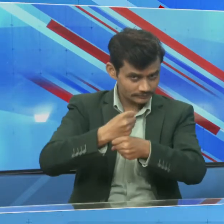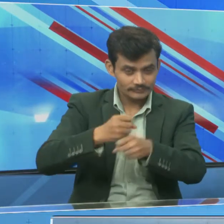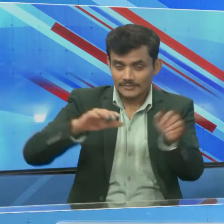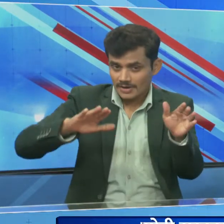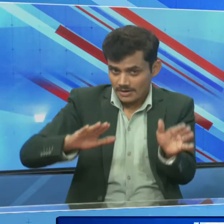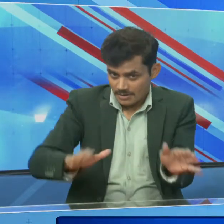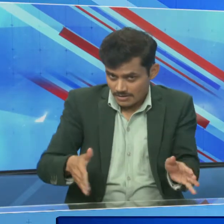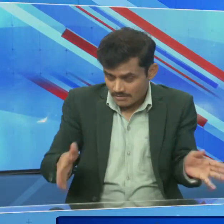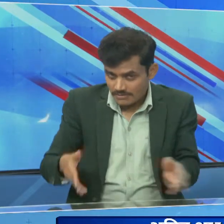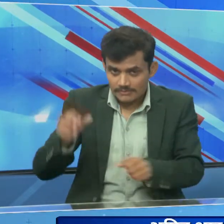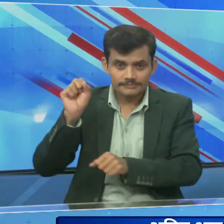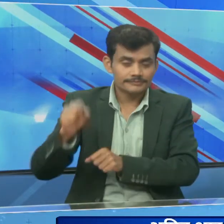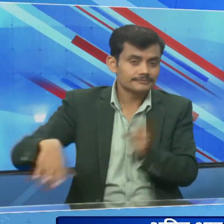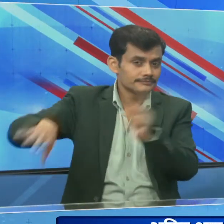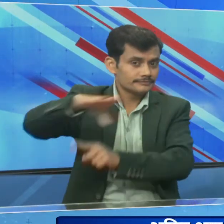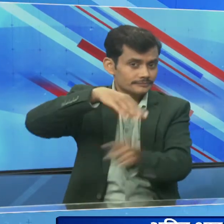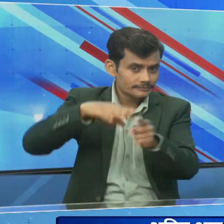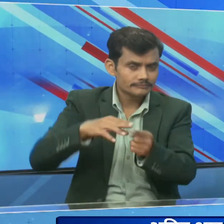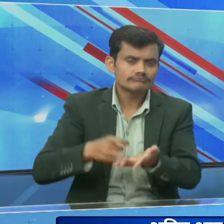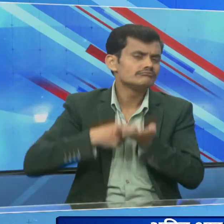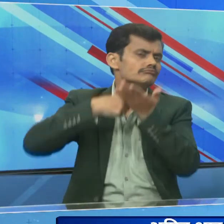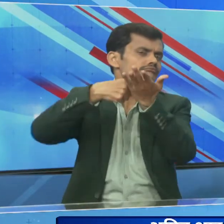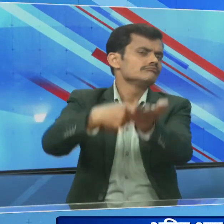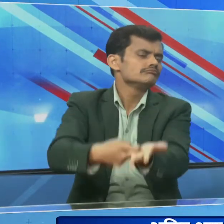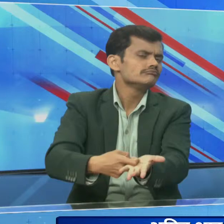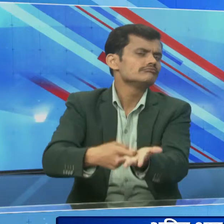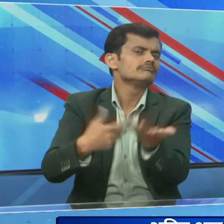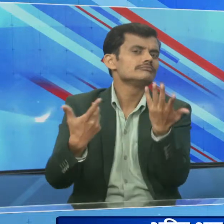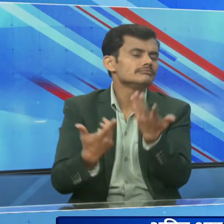आदिवासियों के सम्मान के लिए,